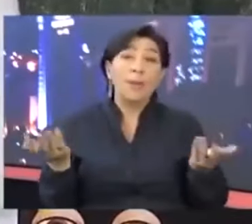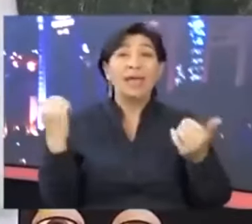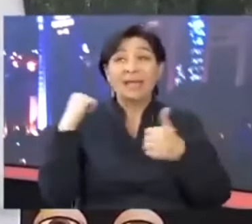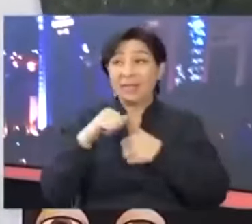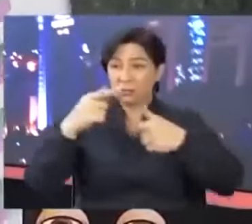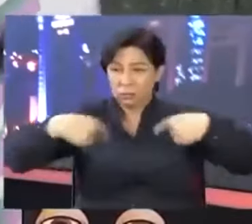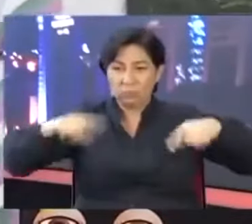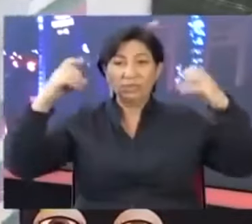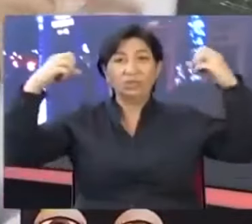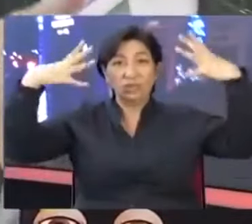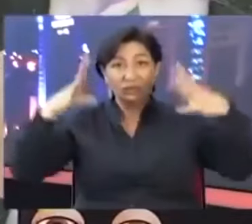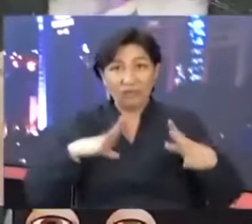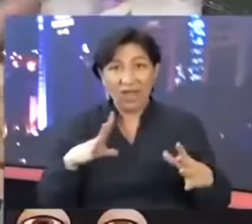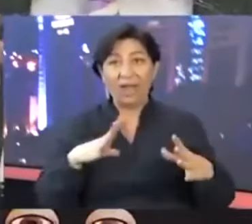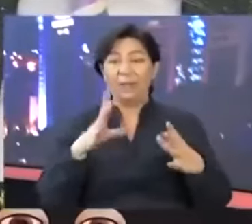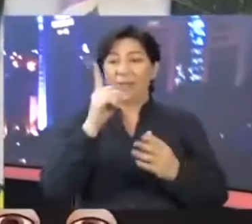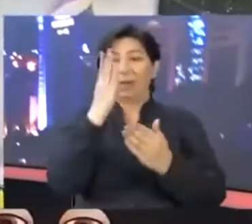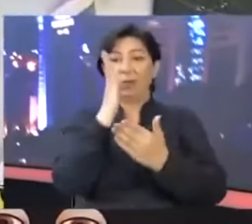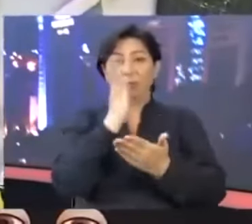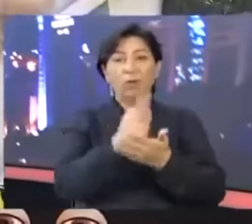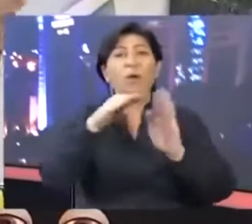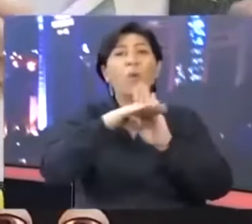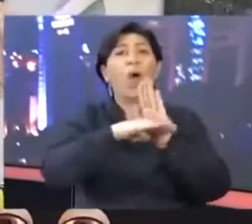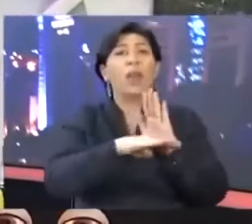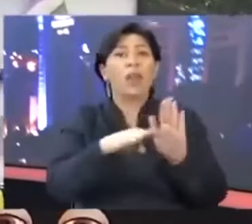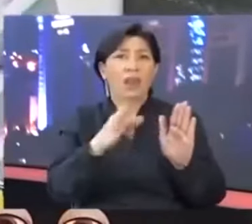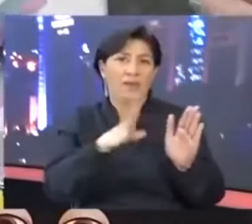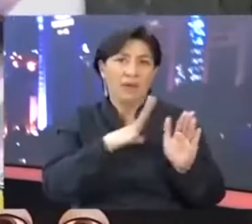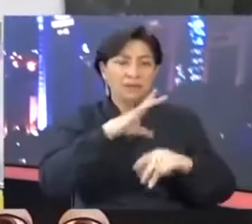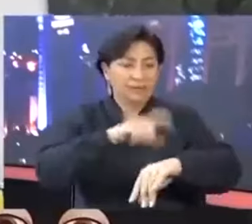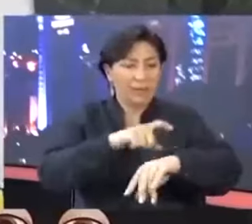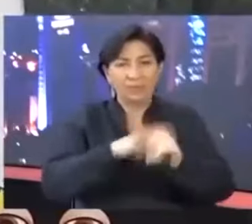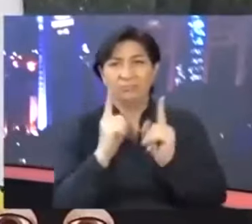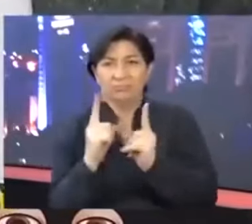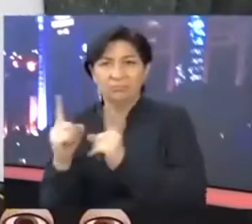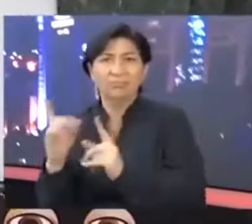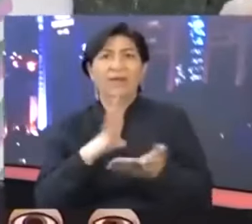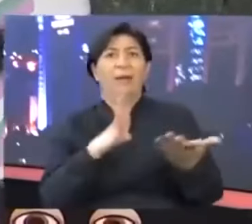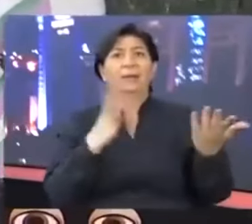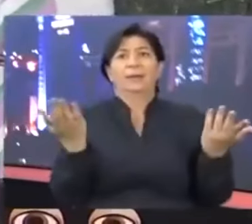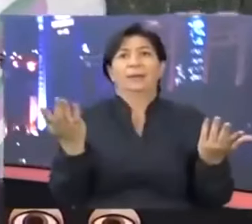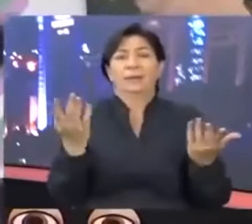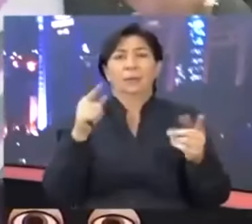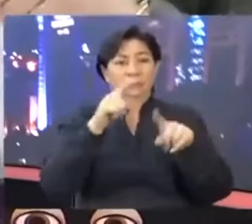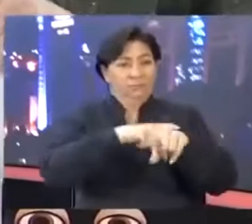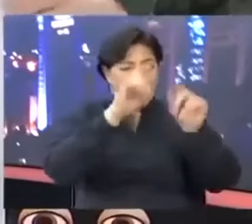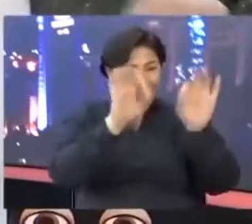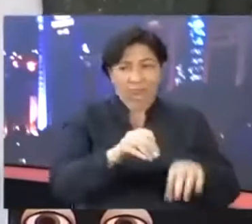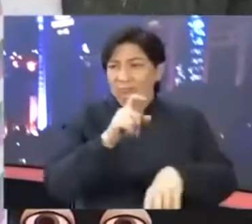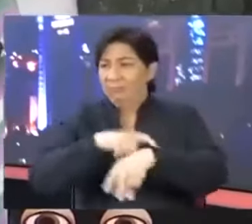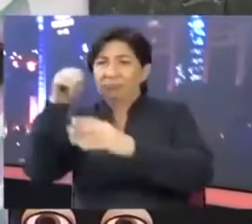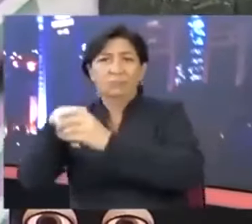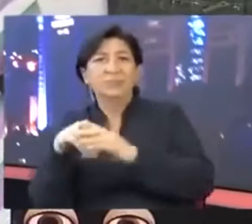stüdyomuz bir ışığı var riayet ettiğimiz Eee zamanlamalar var işte efendim şu saatte başlayacak Şu